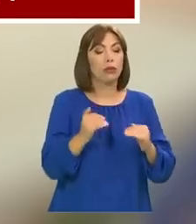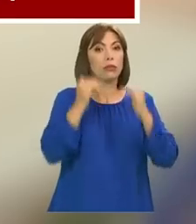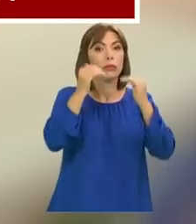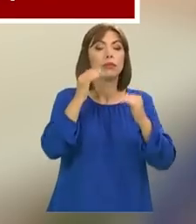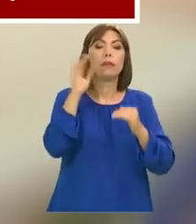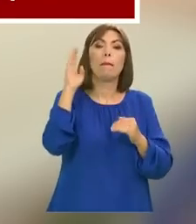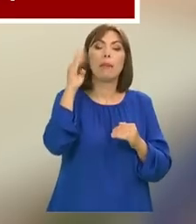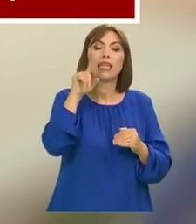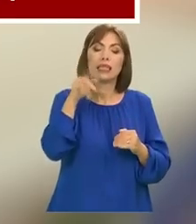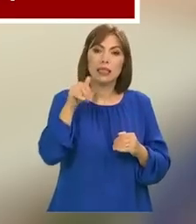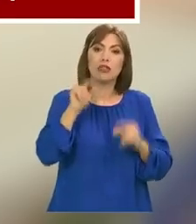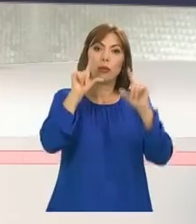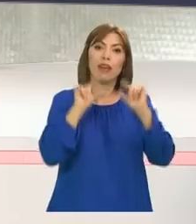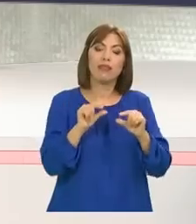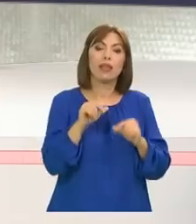ieftină motorina.